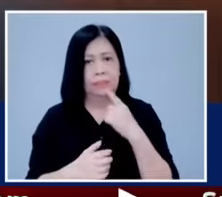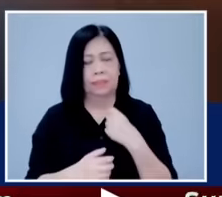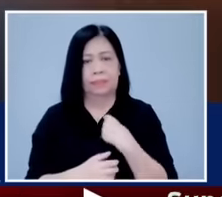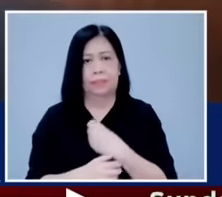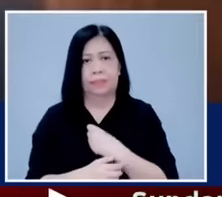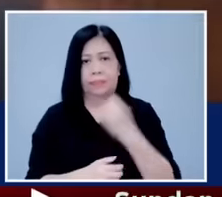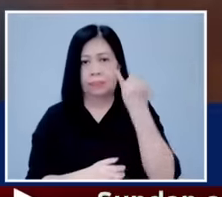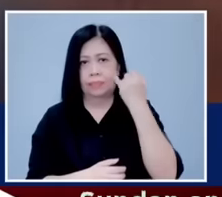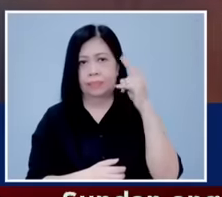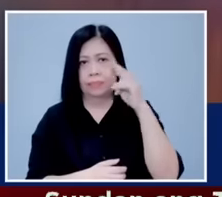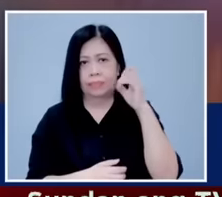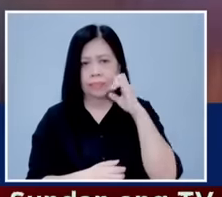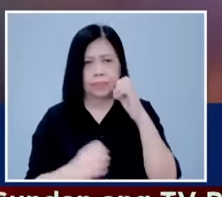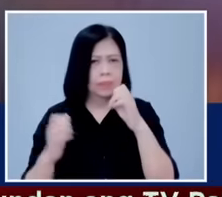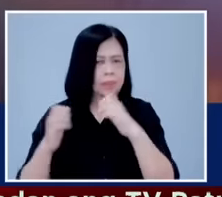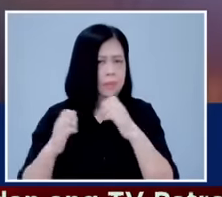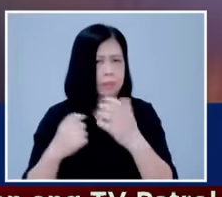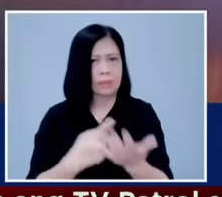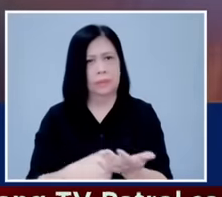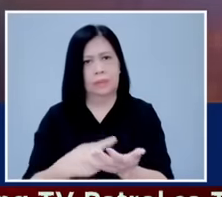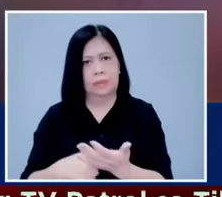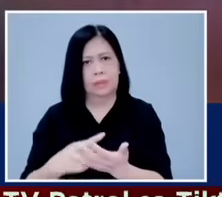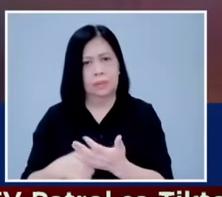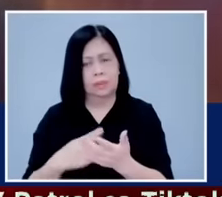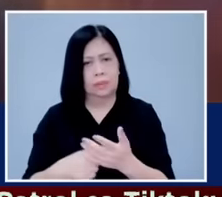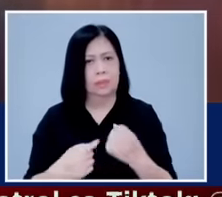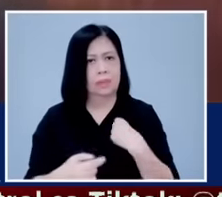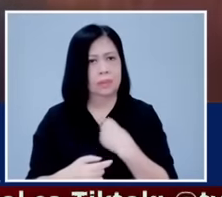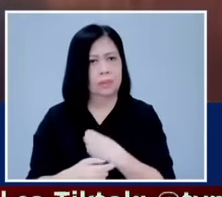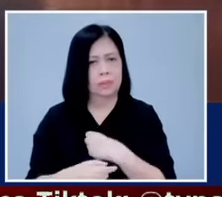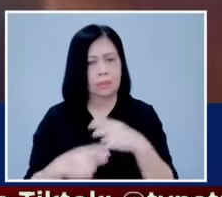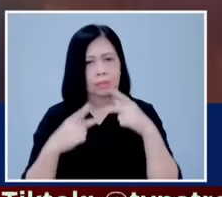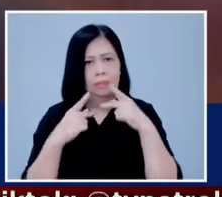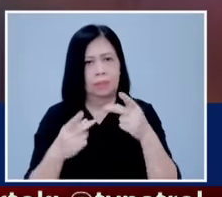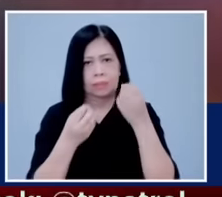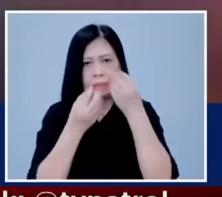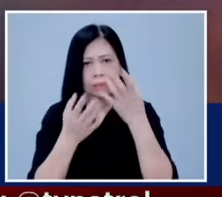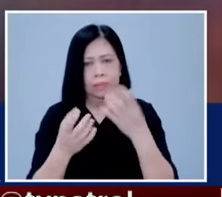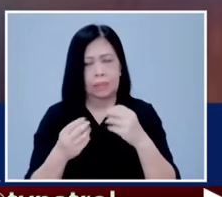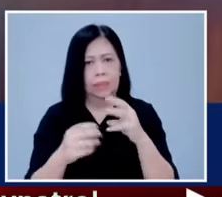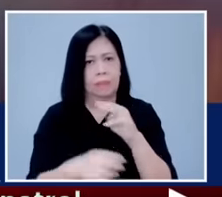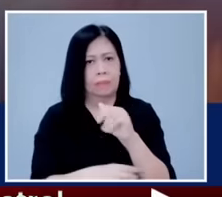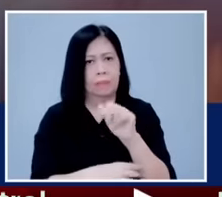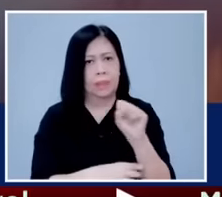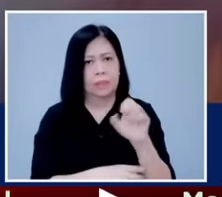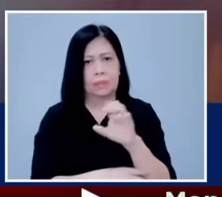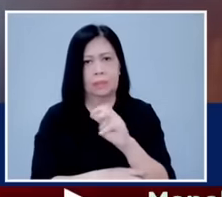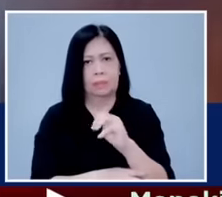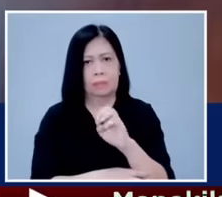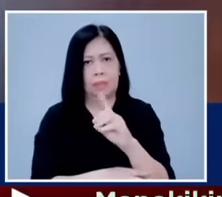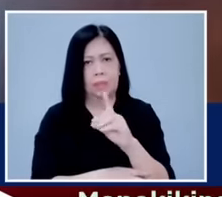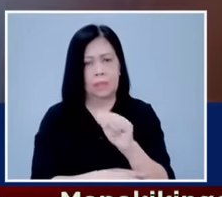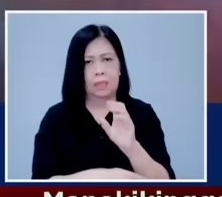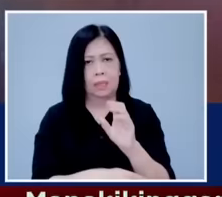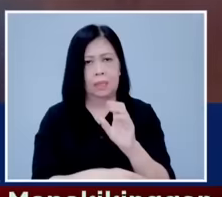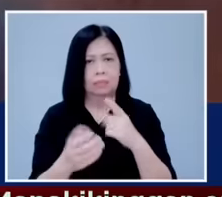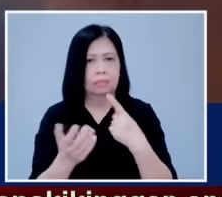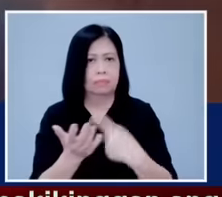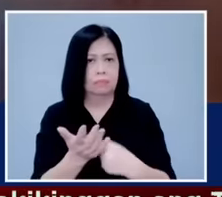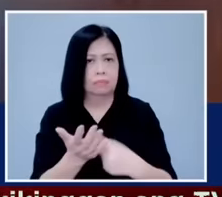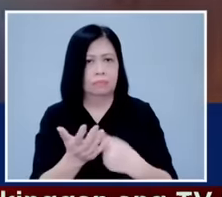Estrada, umaasa siyang matatalakay na ito ng Senate Committee on Public Information and Mass Media sa pagbabalik sesyon sa